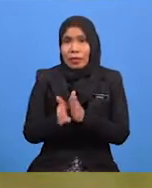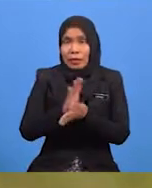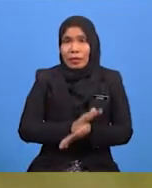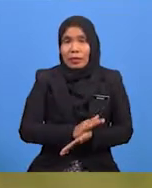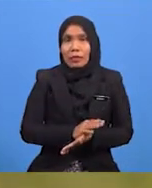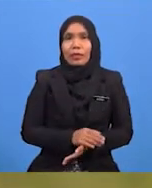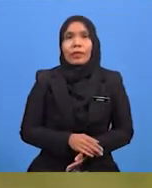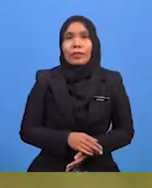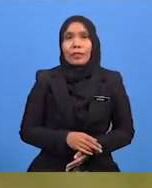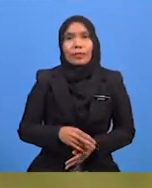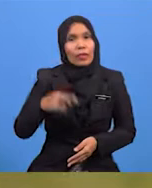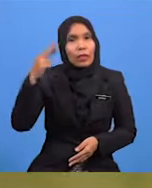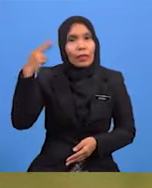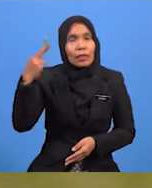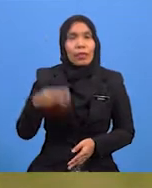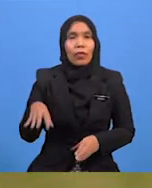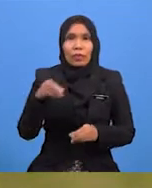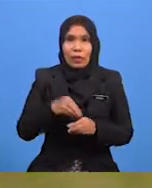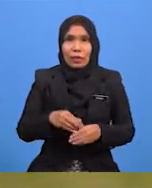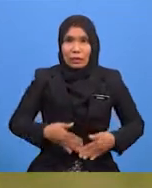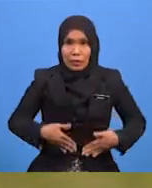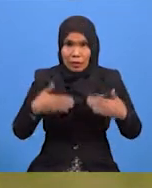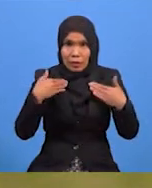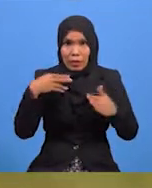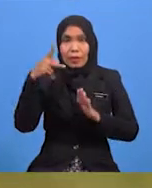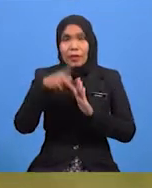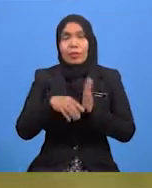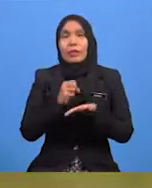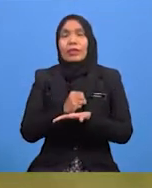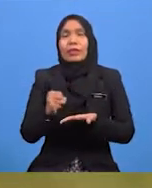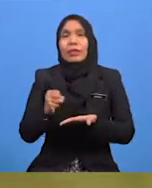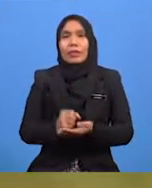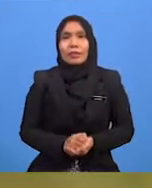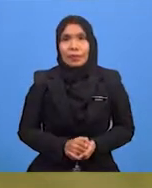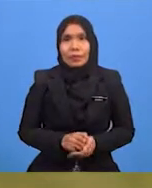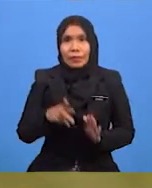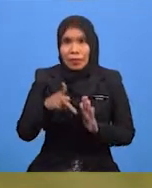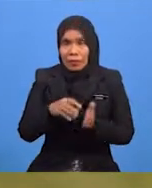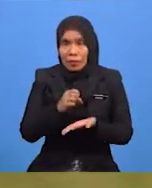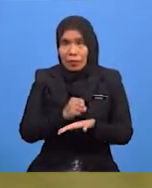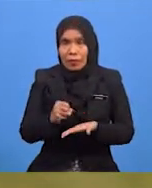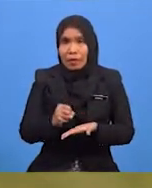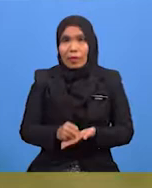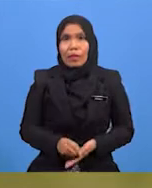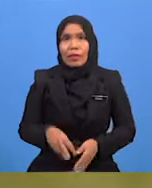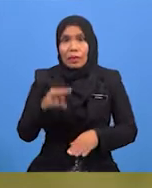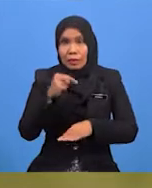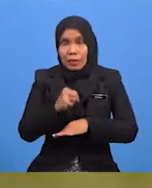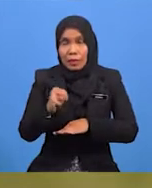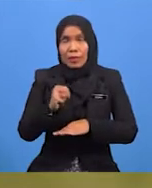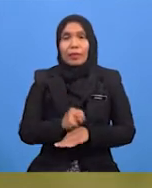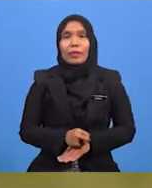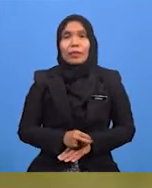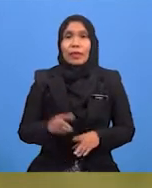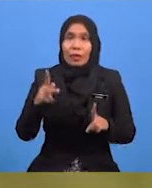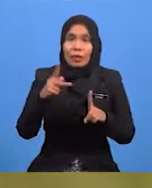diri penyajak. Penyajak berpesan agar anaknya dapat berdikari apabila